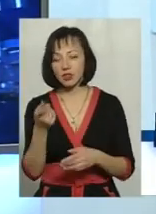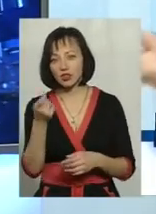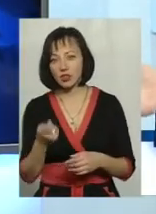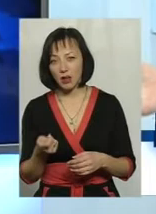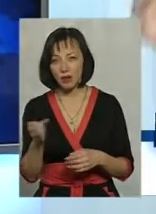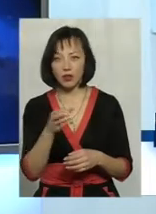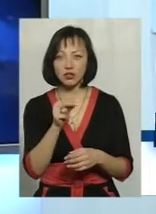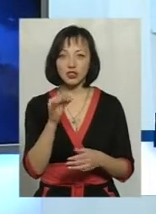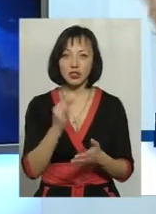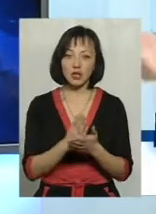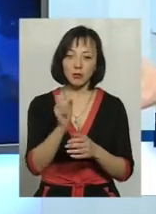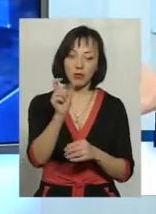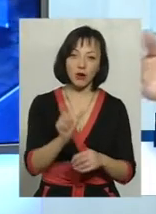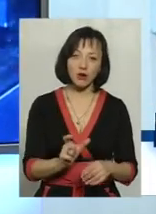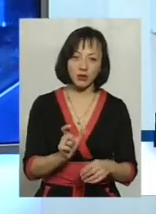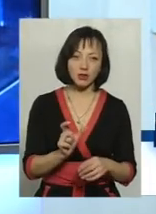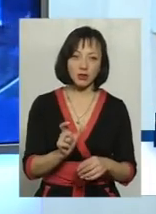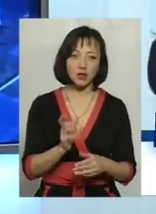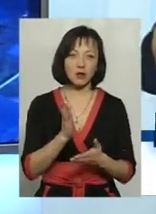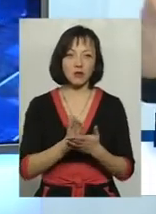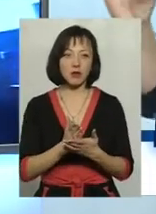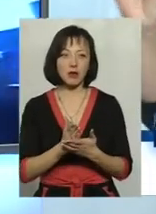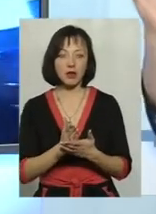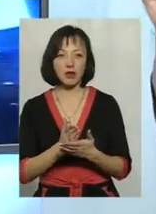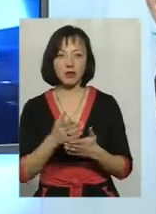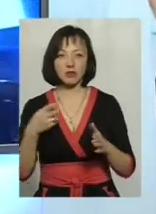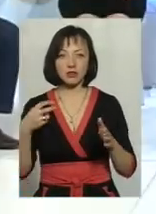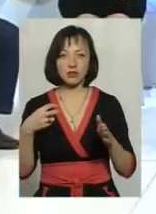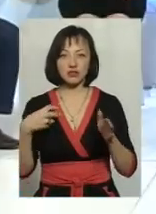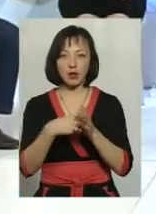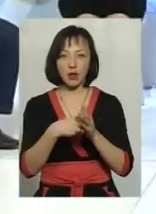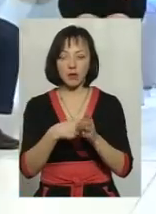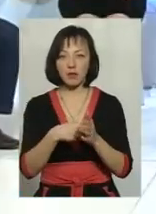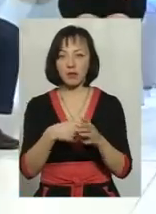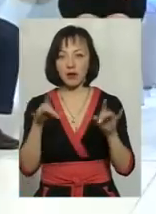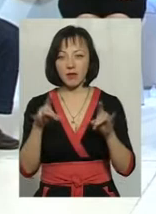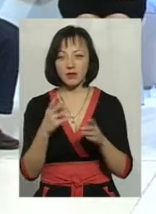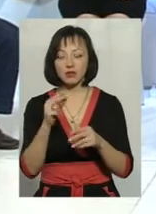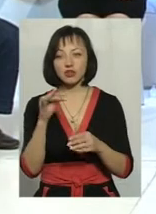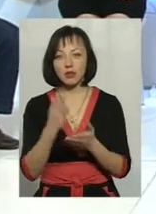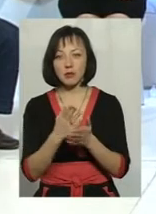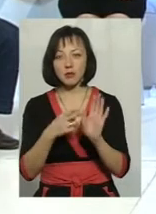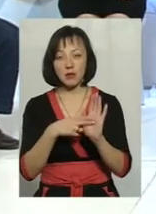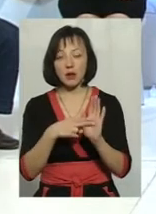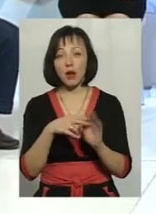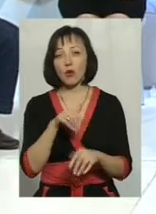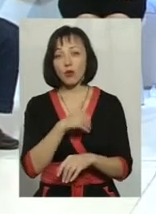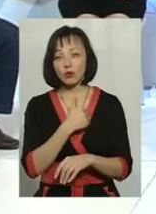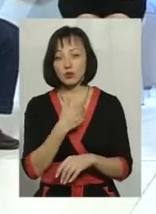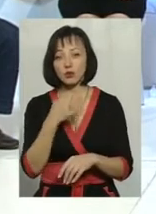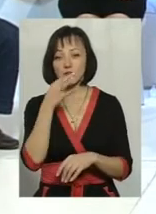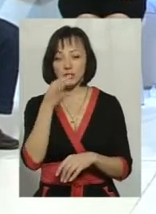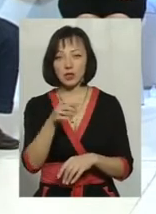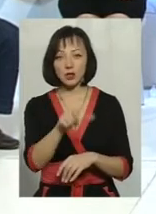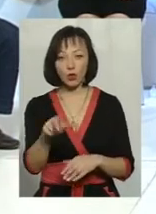чи є пляшка, і чи вона має дійсно штамп даного кафе, чи є акцизна марка. І я хочу сказати теж